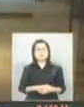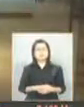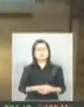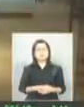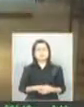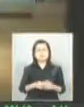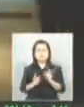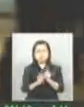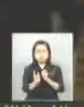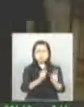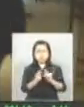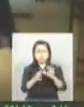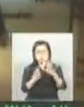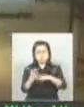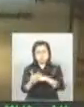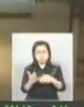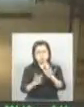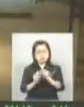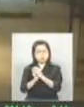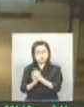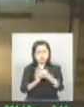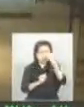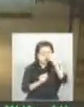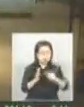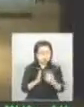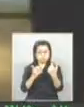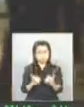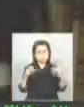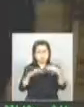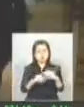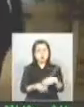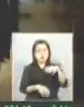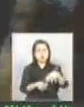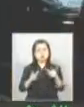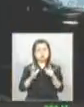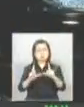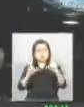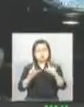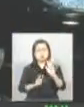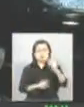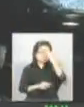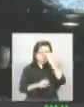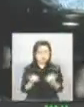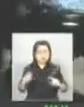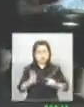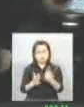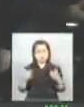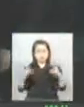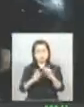การหารือด้านยุทธศาสตร์ระหว่างจีนและญี่ปุ่นเริ่มต้นขึ้นแล้วในวันนี้ที่กรุงโตเกียวของญี่ปุ่นถือเป็นการหารือครั้งแรกนับตั้ง